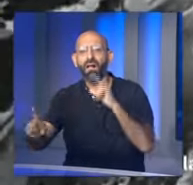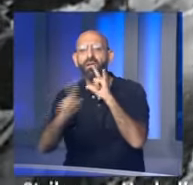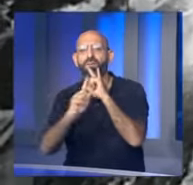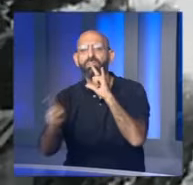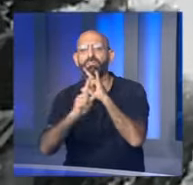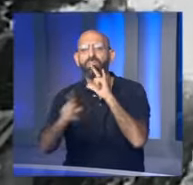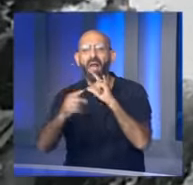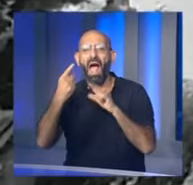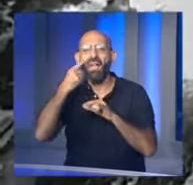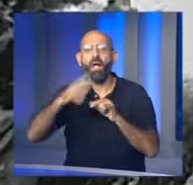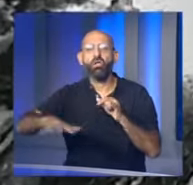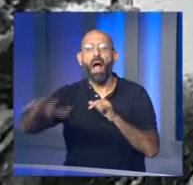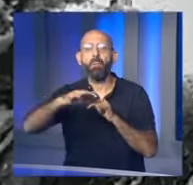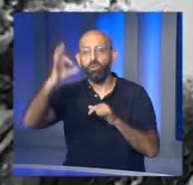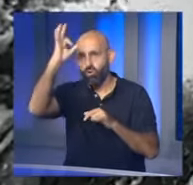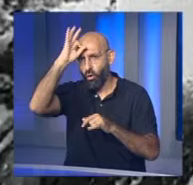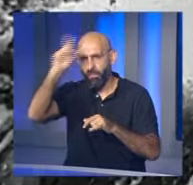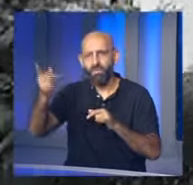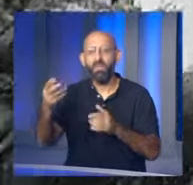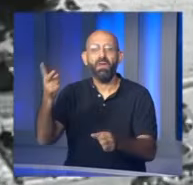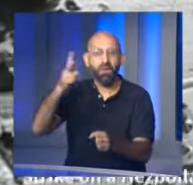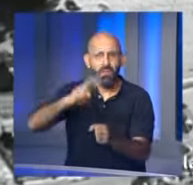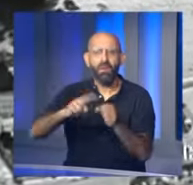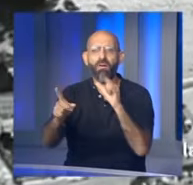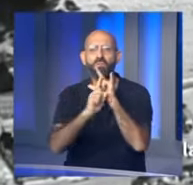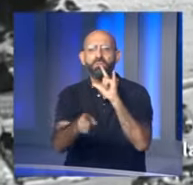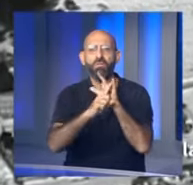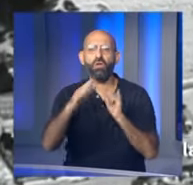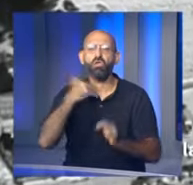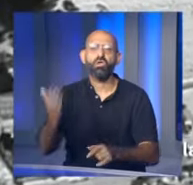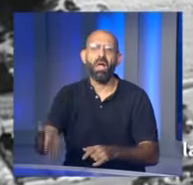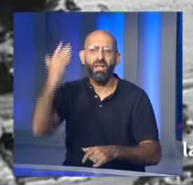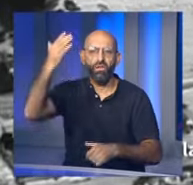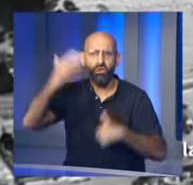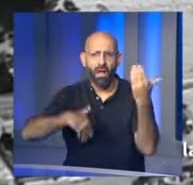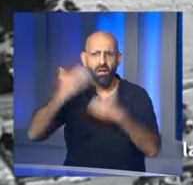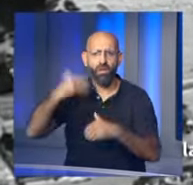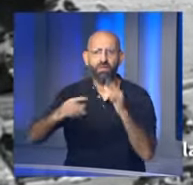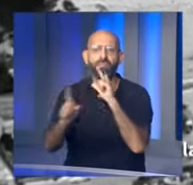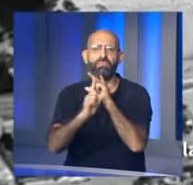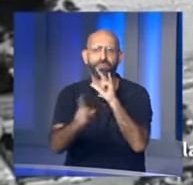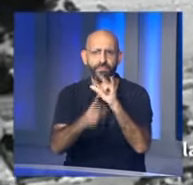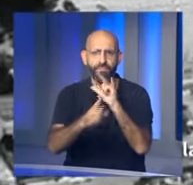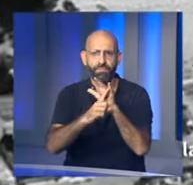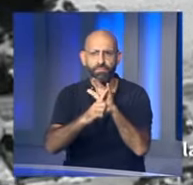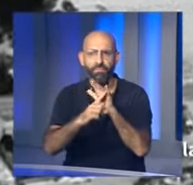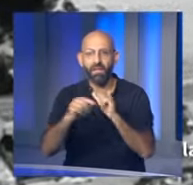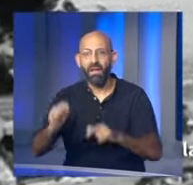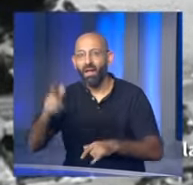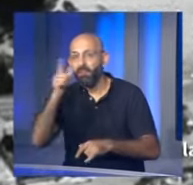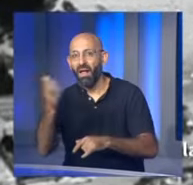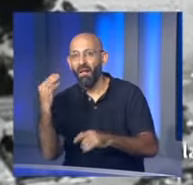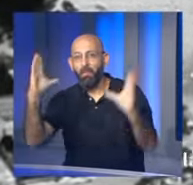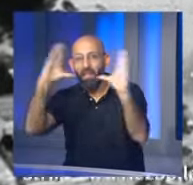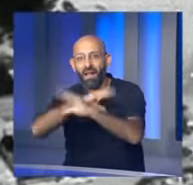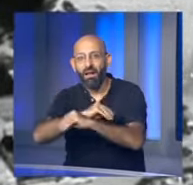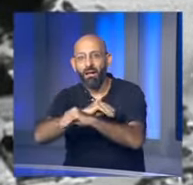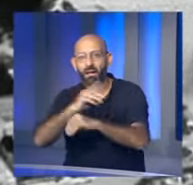طيران العدوان شن غارتين على عيث الشعب ثم غاره على ميفدون اسفرت عن شهيد وعدد من